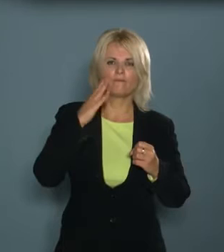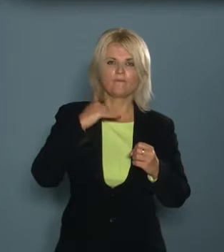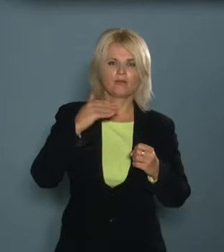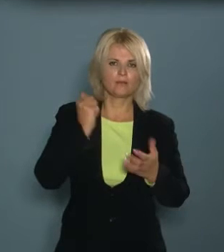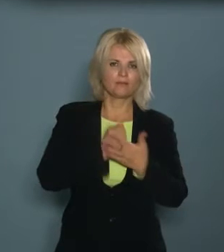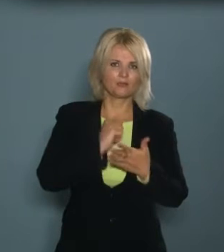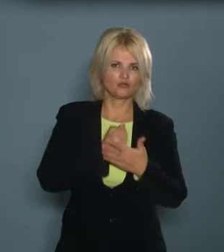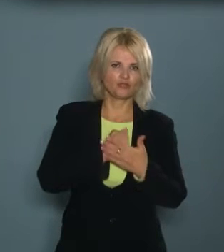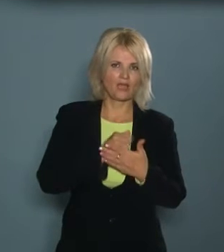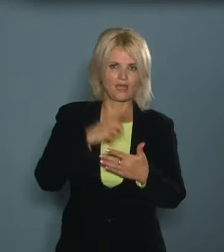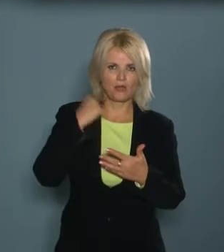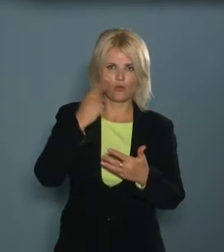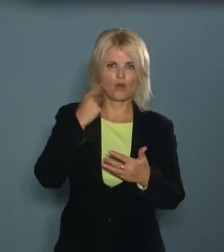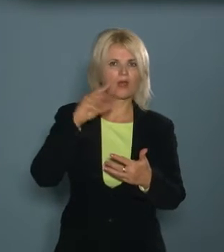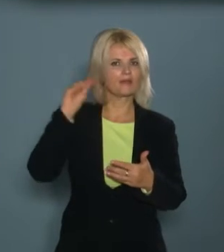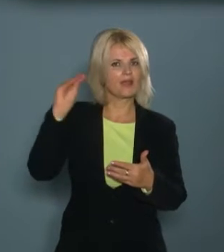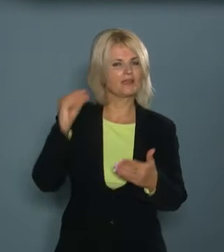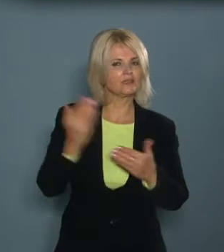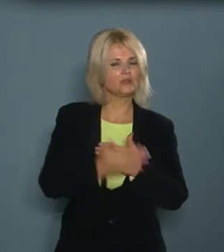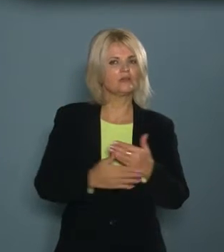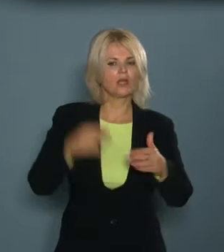OLAF jelentésen alapult. Ez a